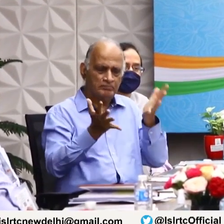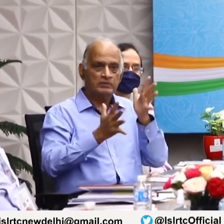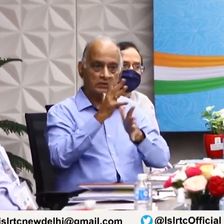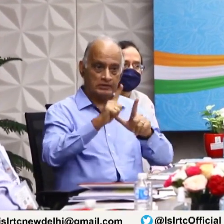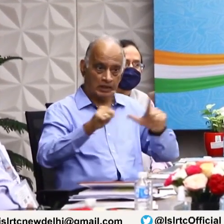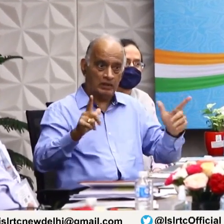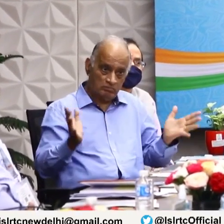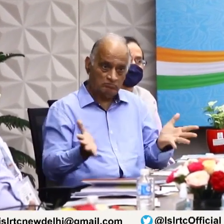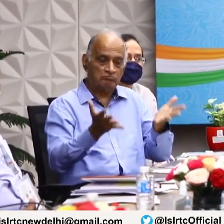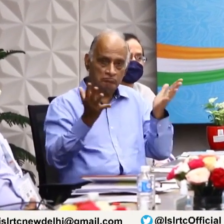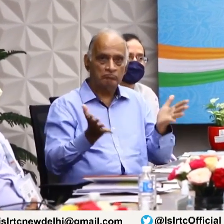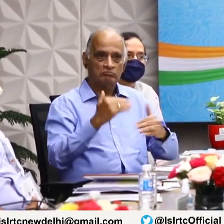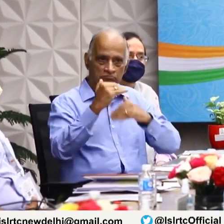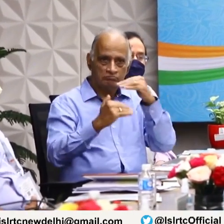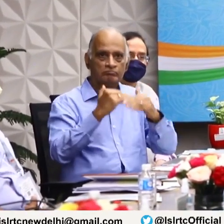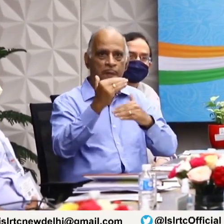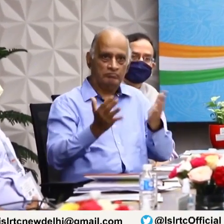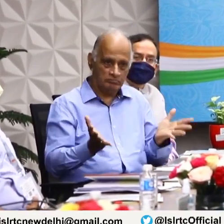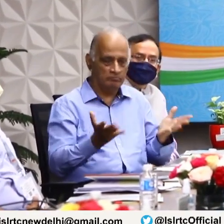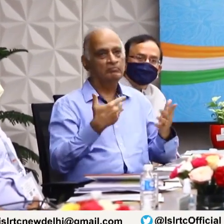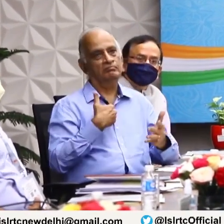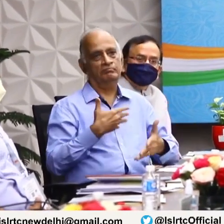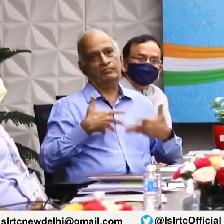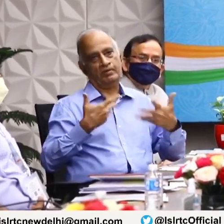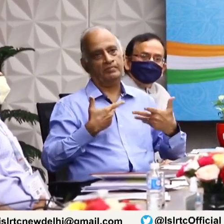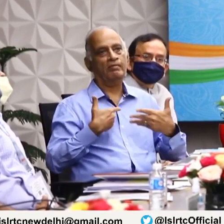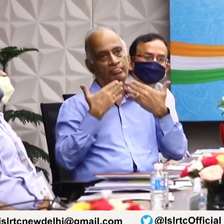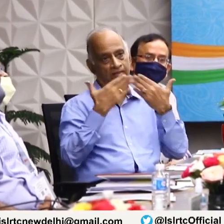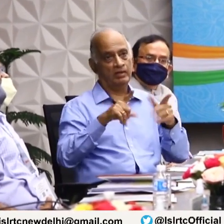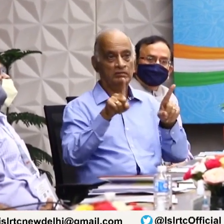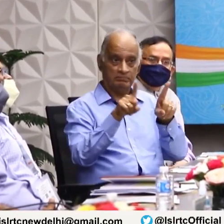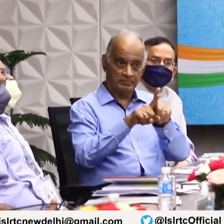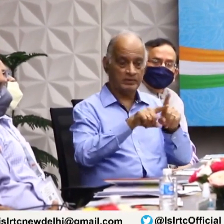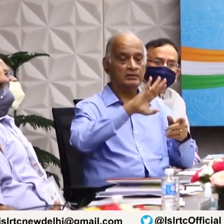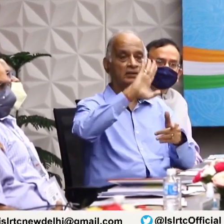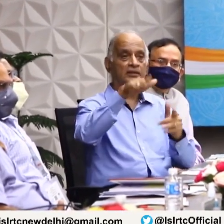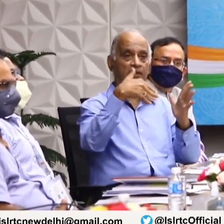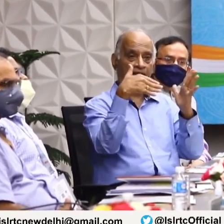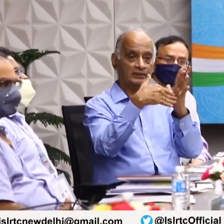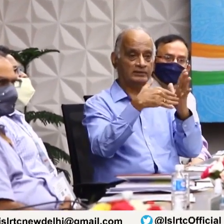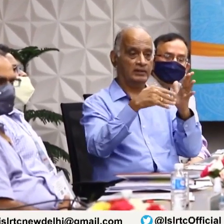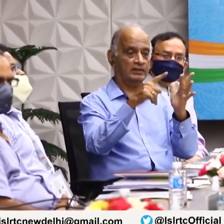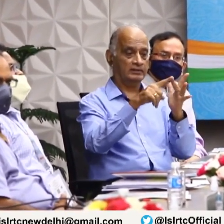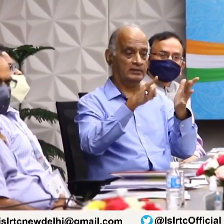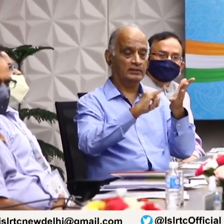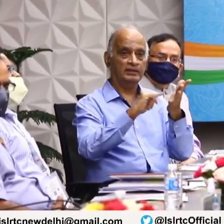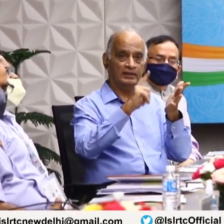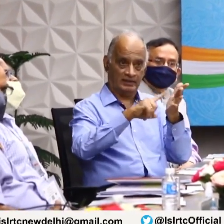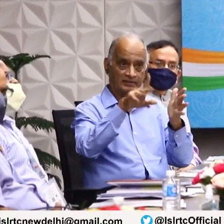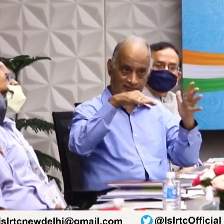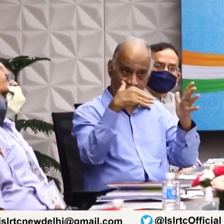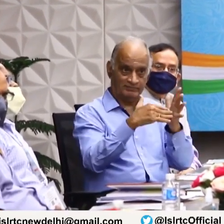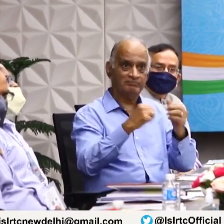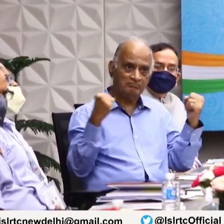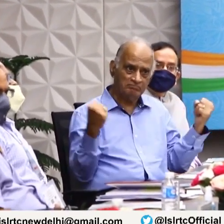भारत सरकार और ज़्यादा से ज़्यादा सांकेतिक भाषा को और प्रचार प्रसार कर रही है और काम कर रही है। इसके लिए हम बहुत खुश हैं और सबको धन्यवाद देना चाहते